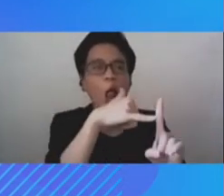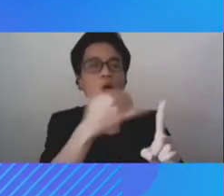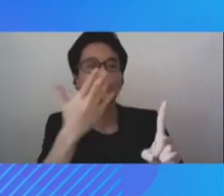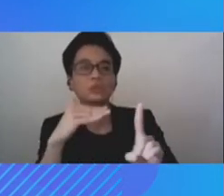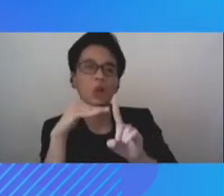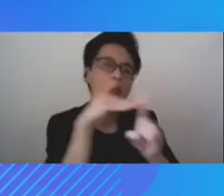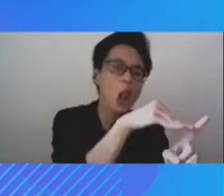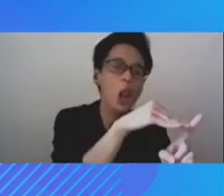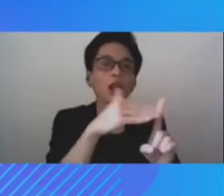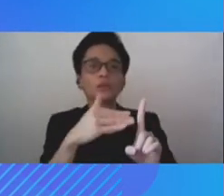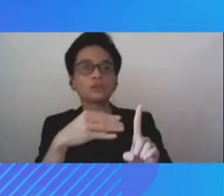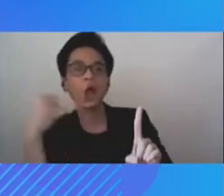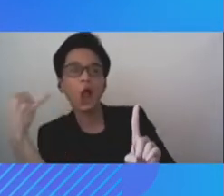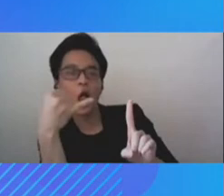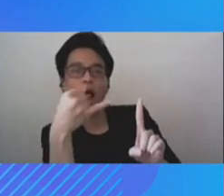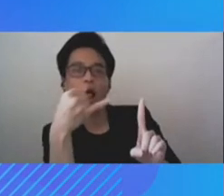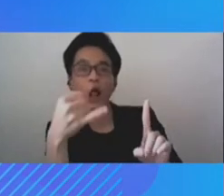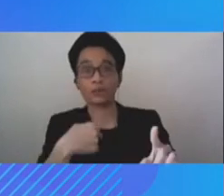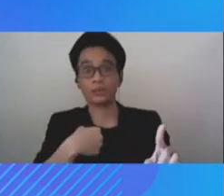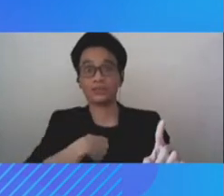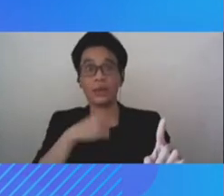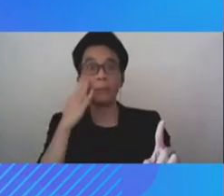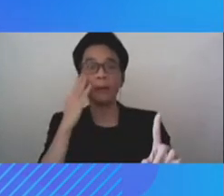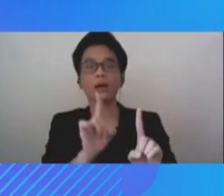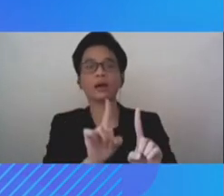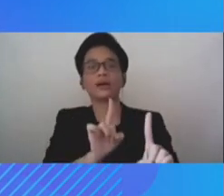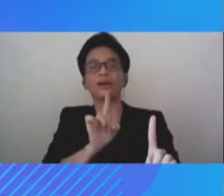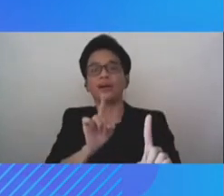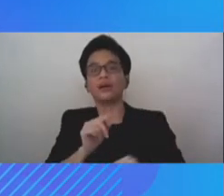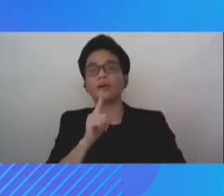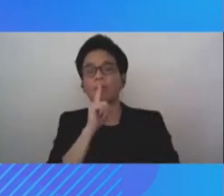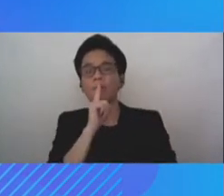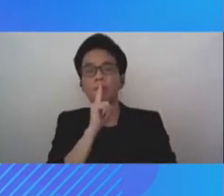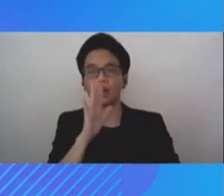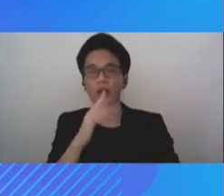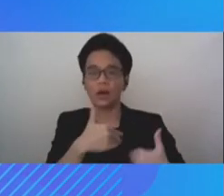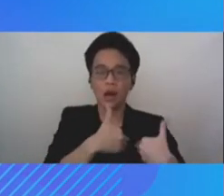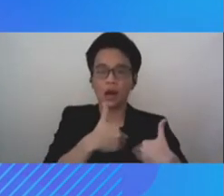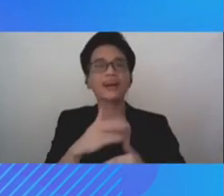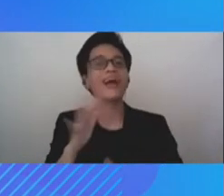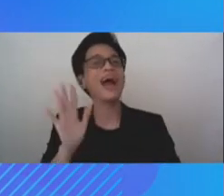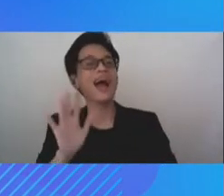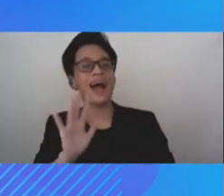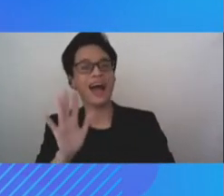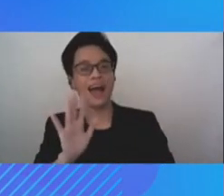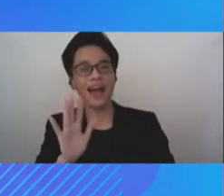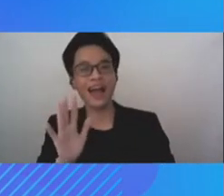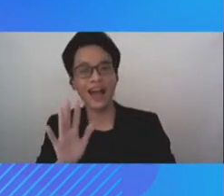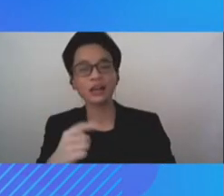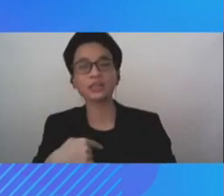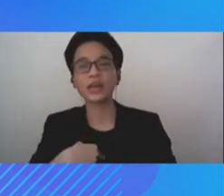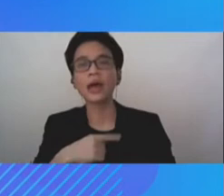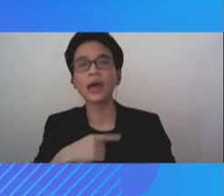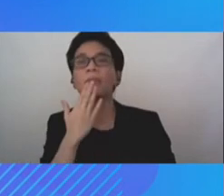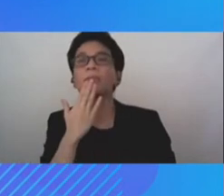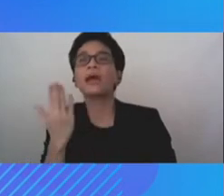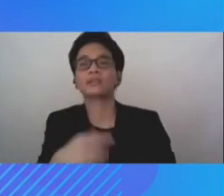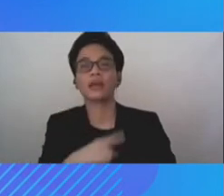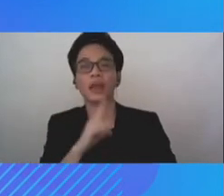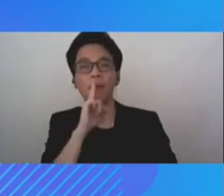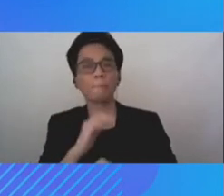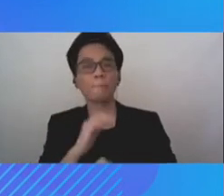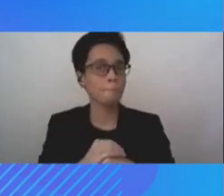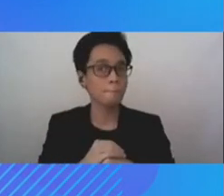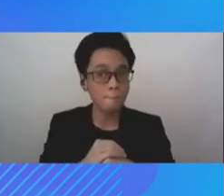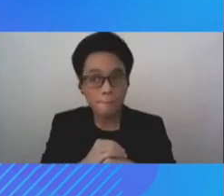saya biasa aja. Saya tidak berusaha tersinggung kayak gitu ya. Misalnya atau apa, saya diam, saya